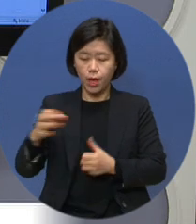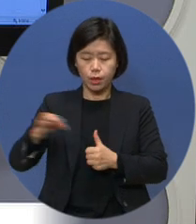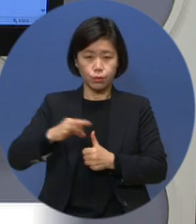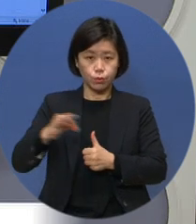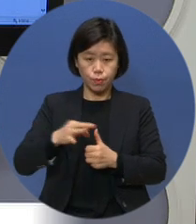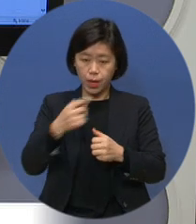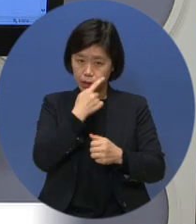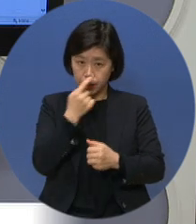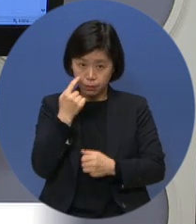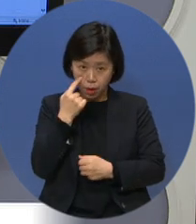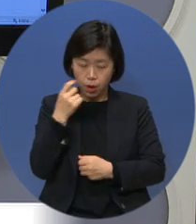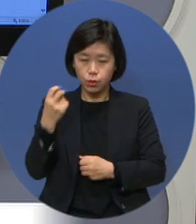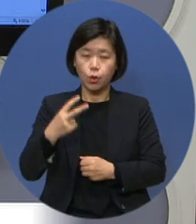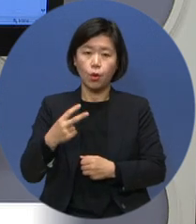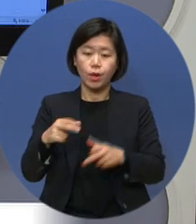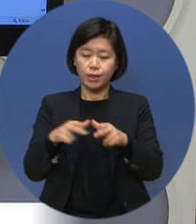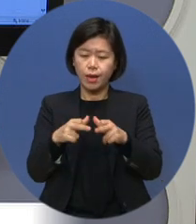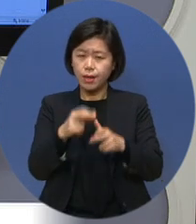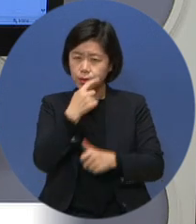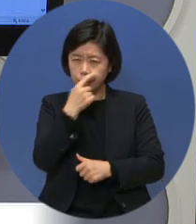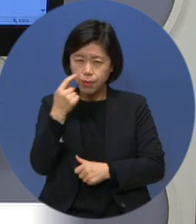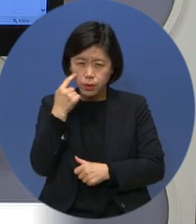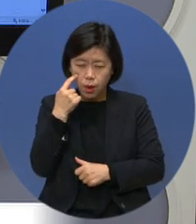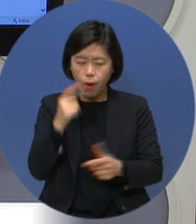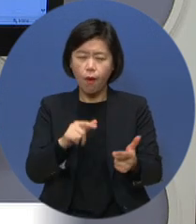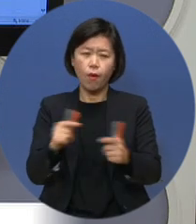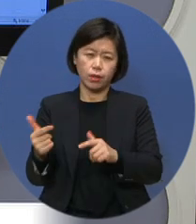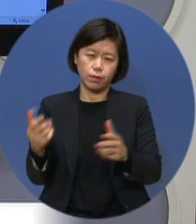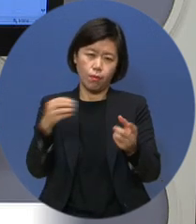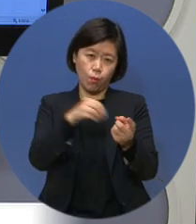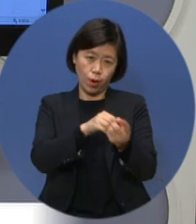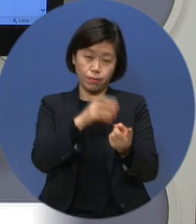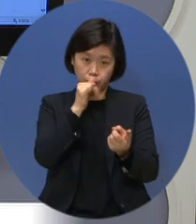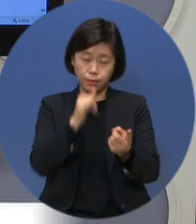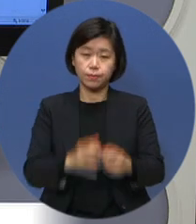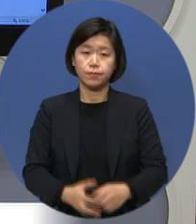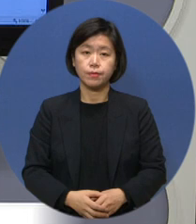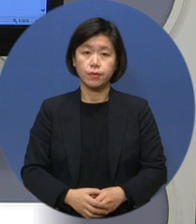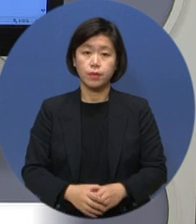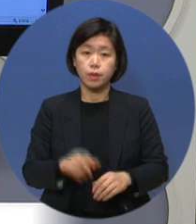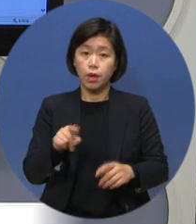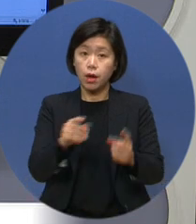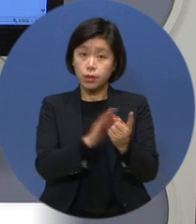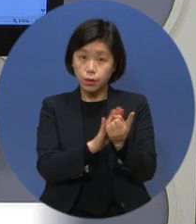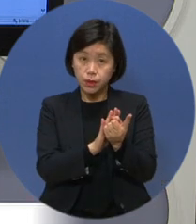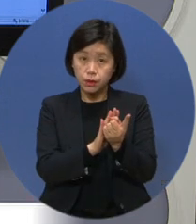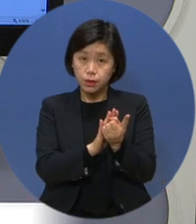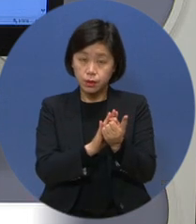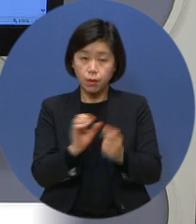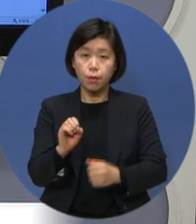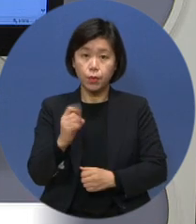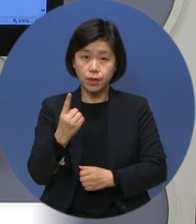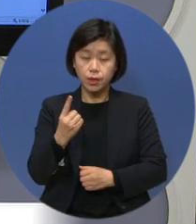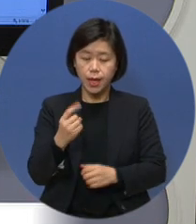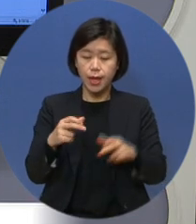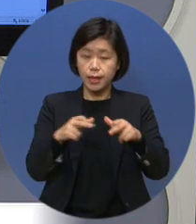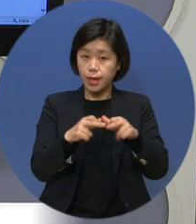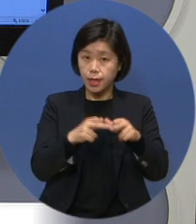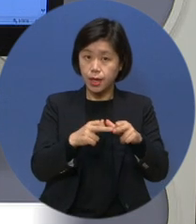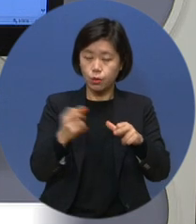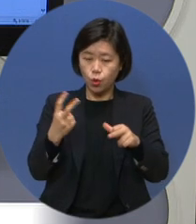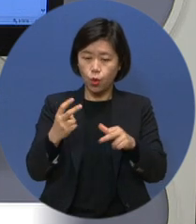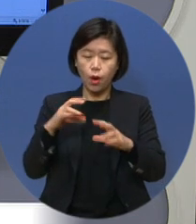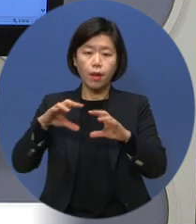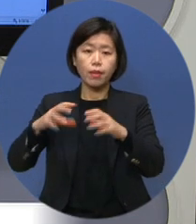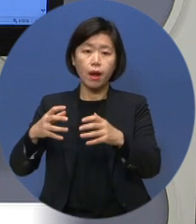증명서 지방세 납부 확인서 등 입니다 이번 서비스 확대로 장애인과 국가유공자 등의 국공립